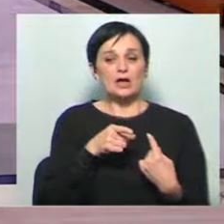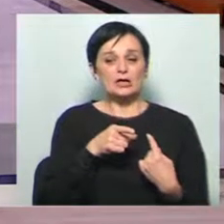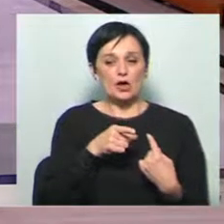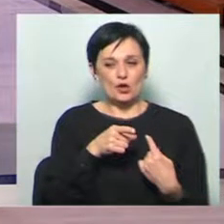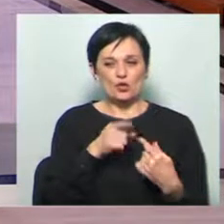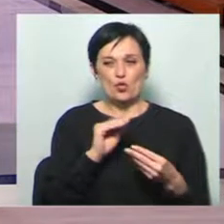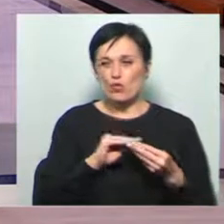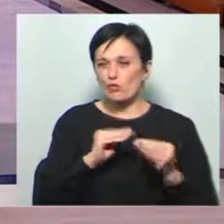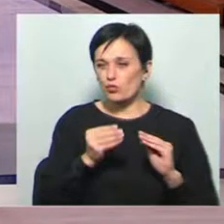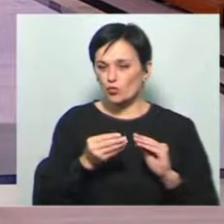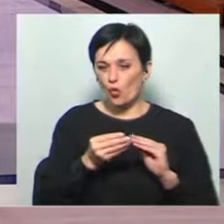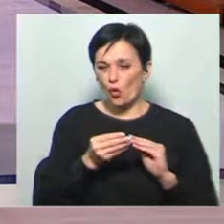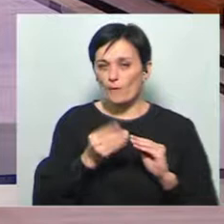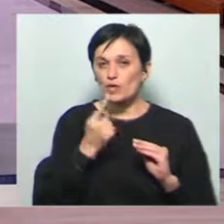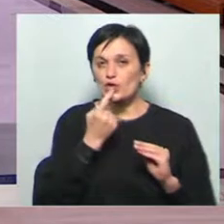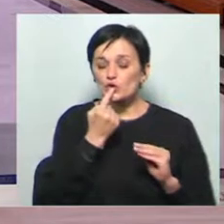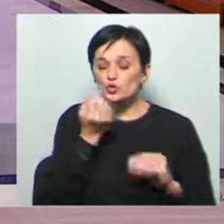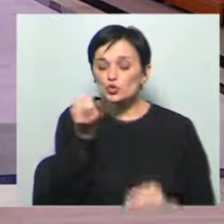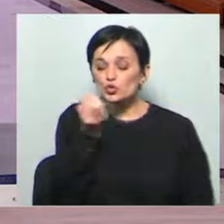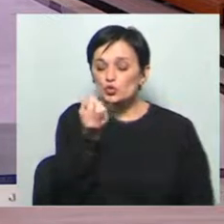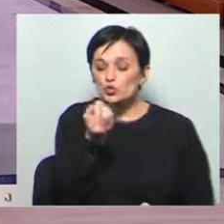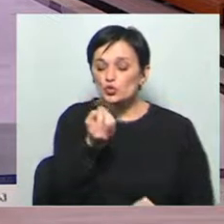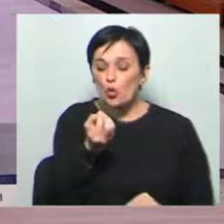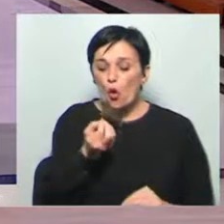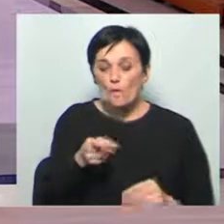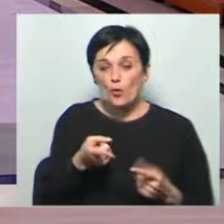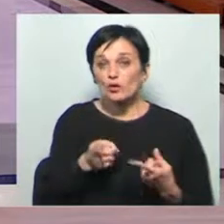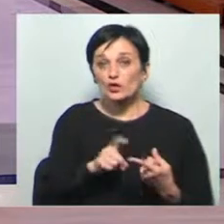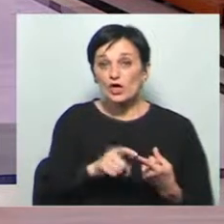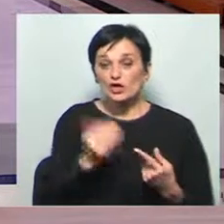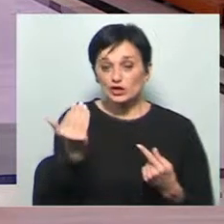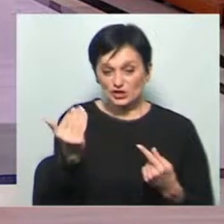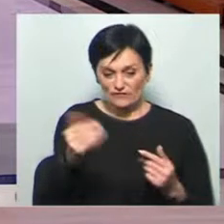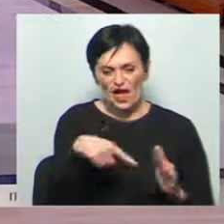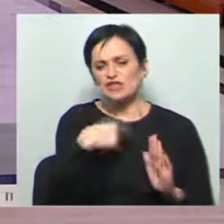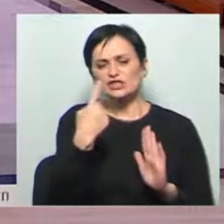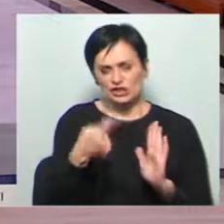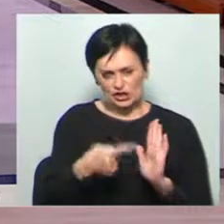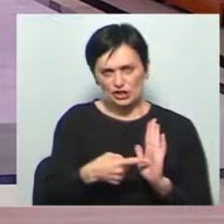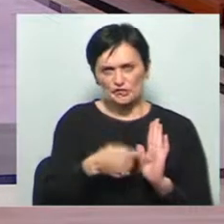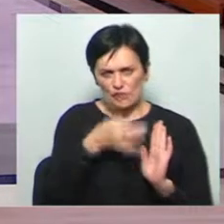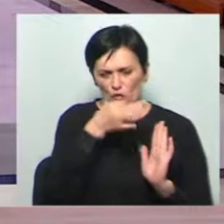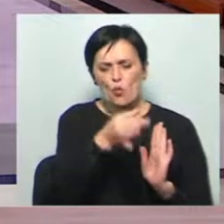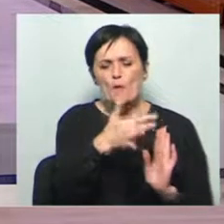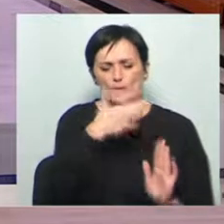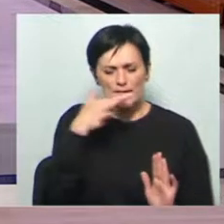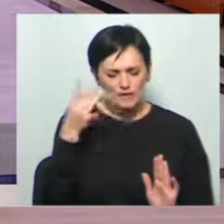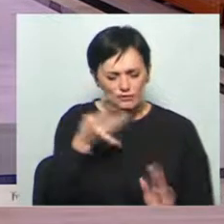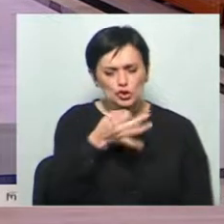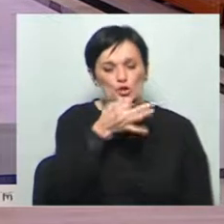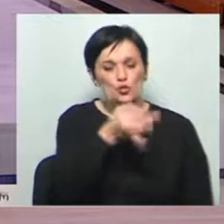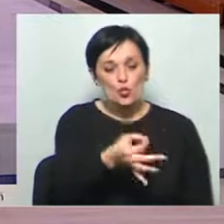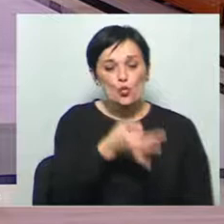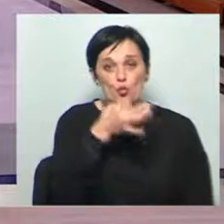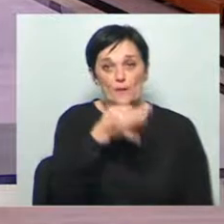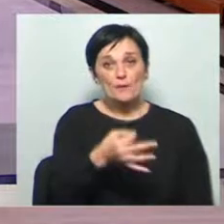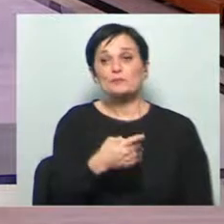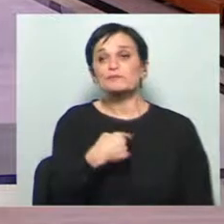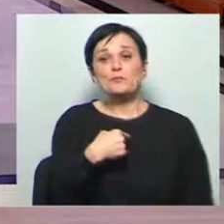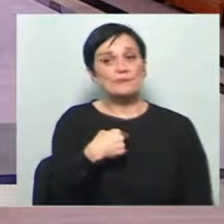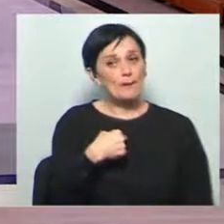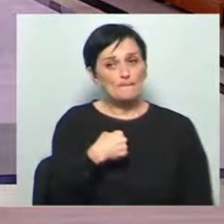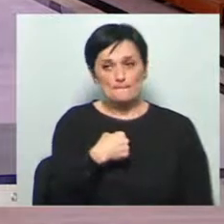თქვათ პრობლემებზე თრომბოსთან დაკავშირებით, თქვენ ამ კითხვას უპასუხეთ და ძალიან ბევრჯერ უპასუხეთ, მაგრამ მე